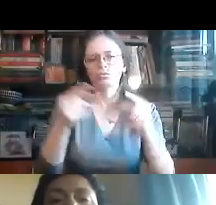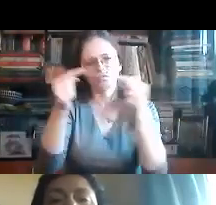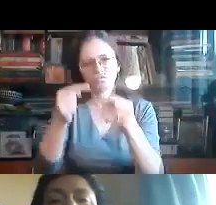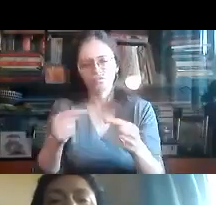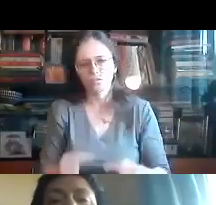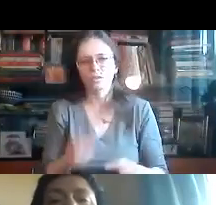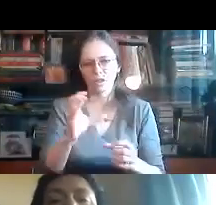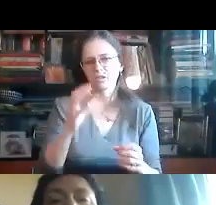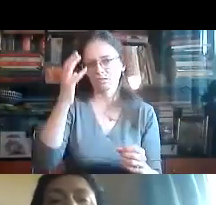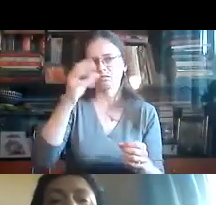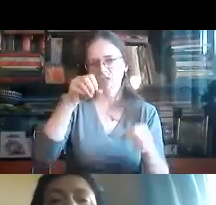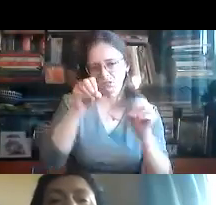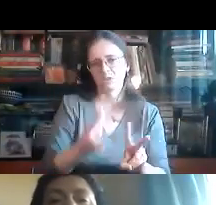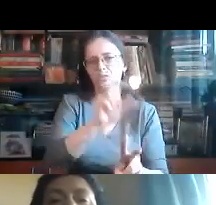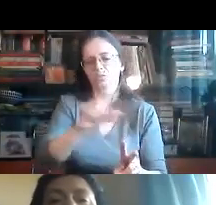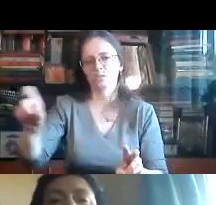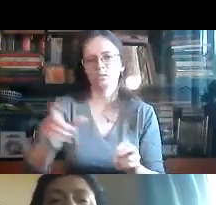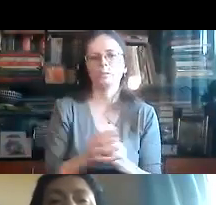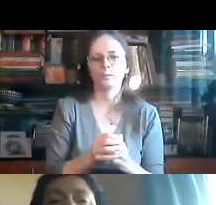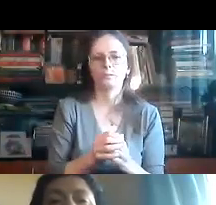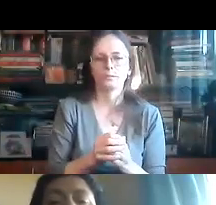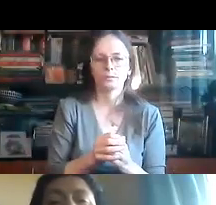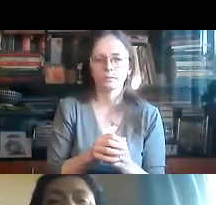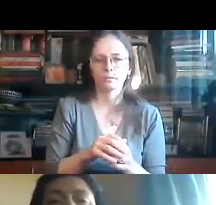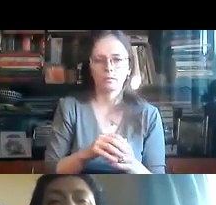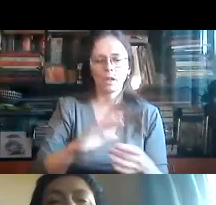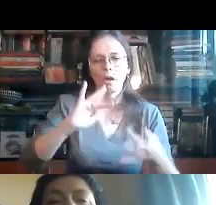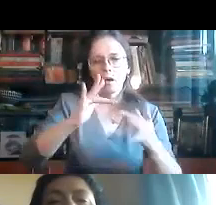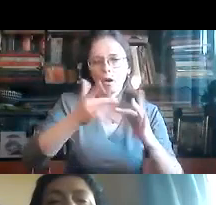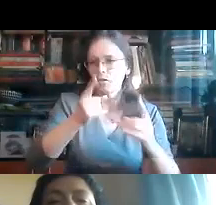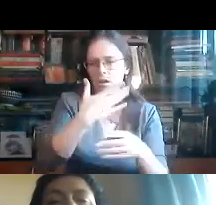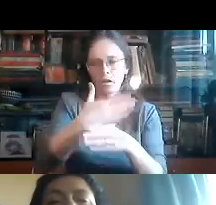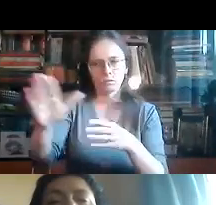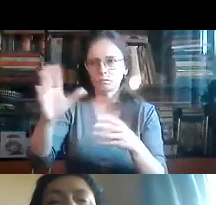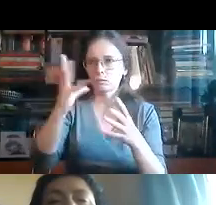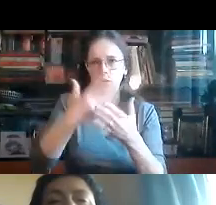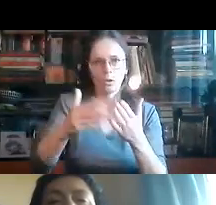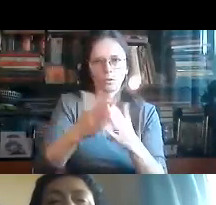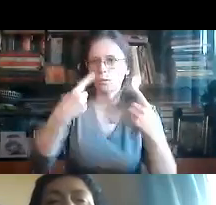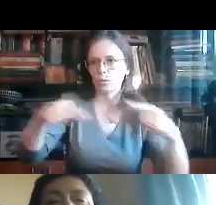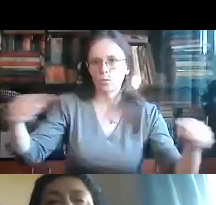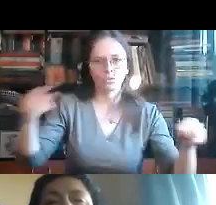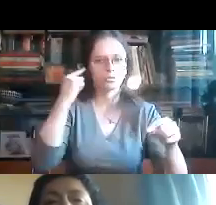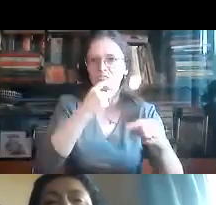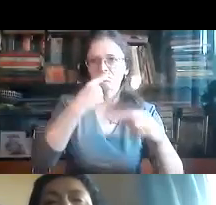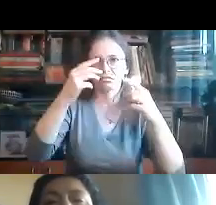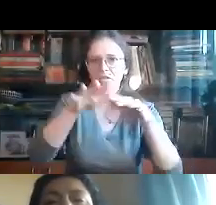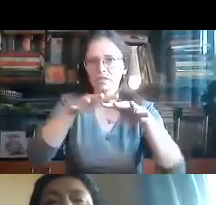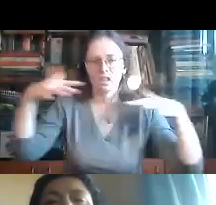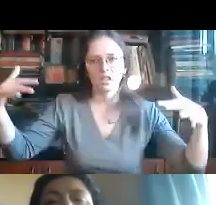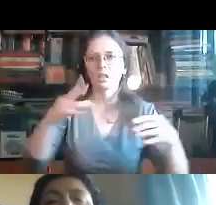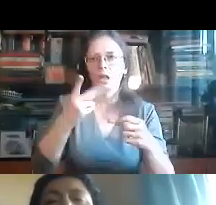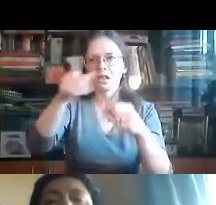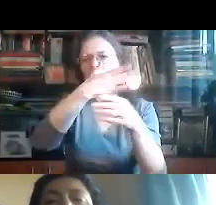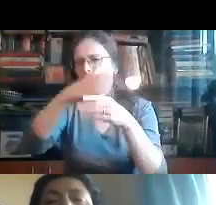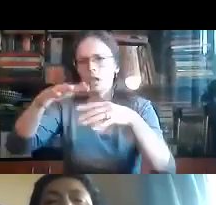все-таки онлайн тоже для... Это абсолютно имеет право быть, но это какая-то уже будет еще одна